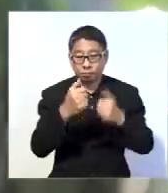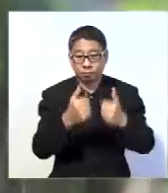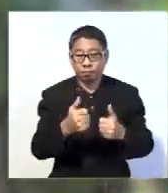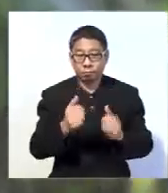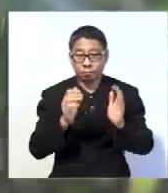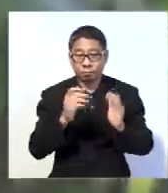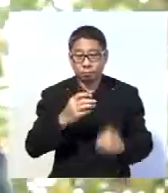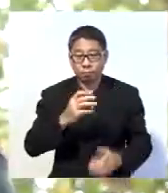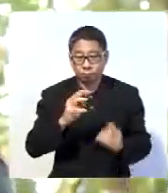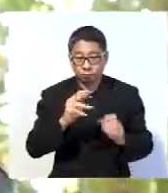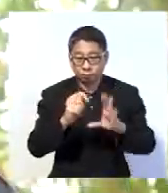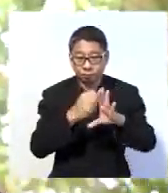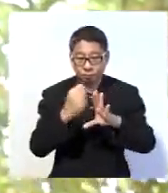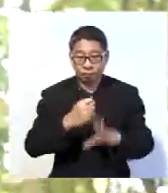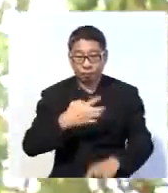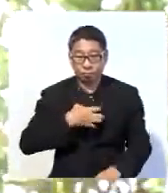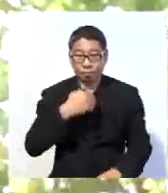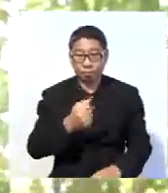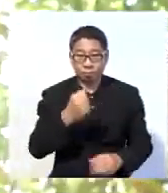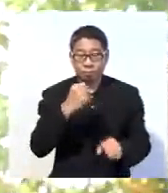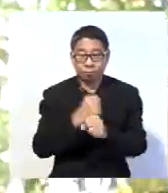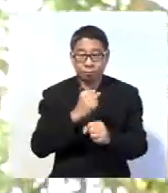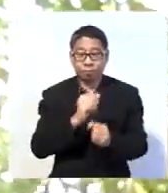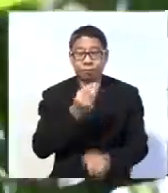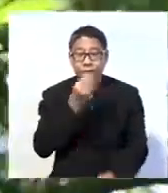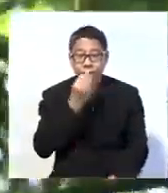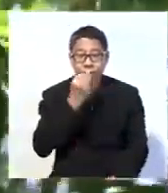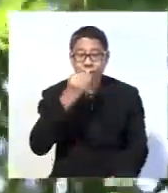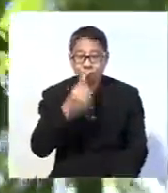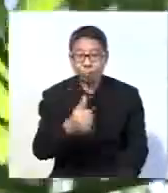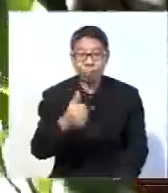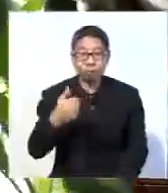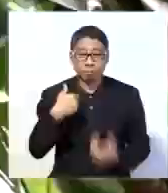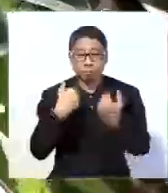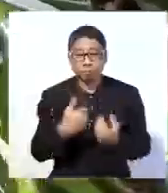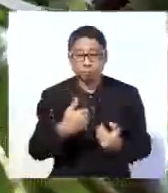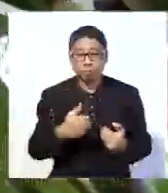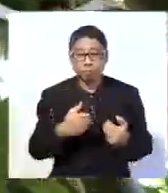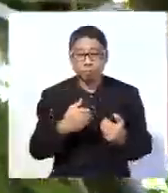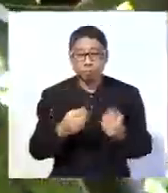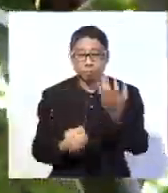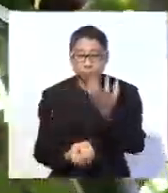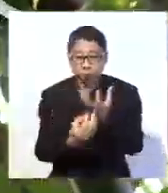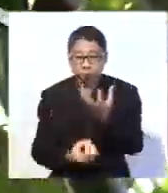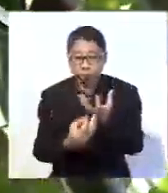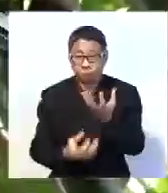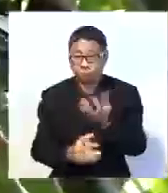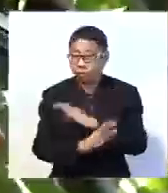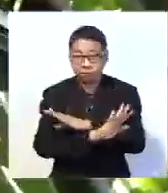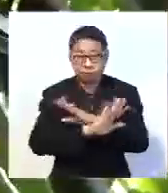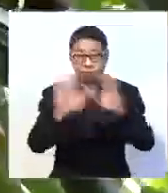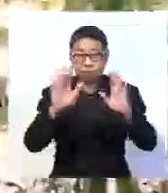ที่ดีเป็นที่ต้องการของตลาดเพราะว่าสามารถนำไปประกอบอาหารได้ทันทีโดยไม่ต้องผ่านการต้มน้ำหน่อ